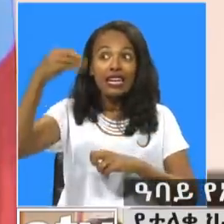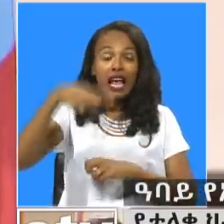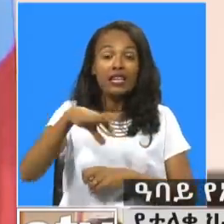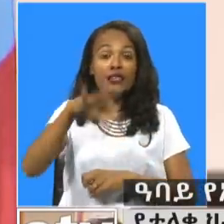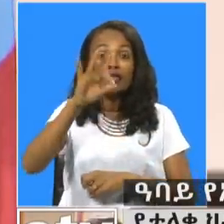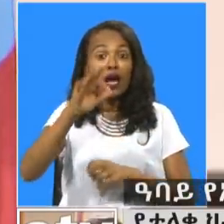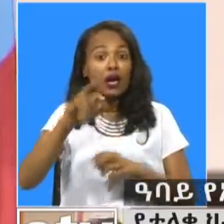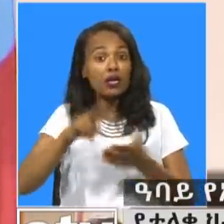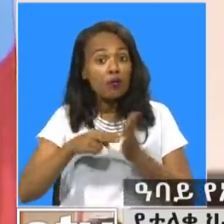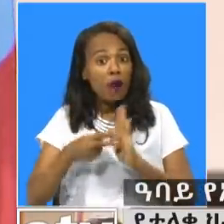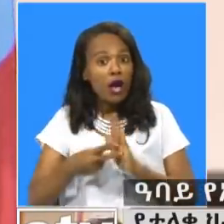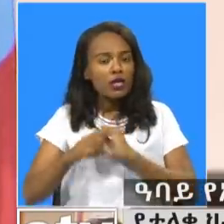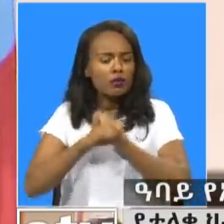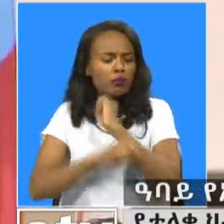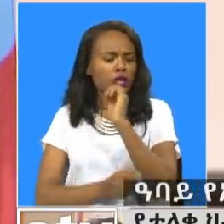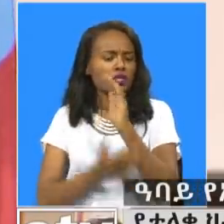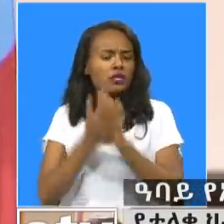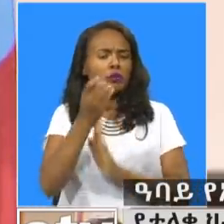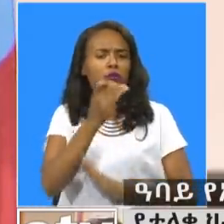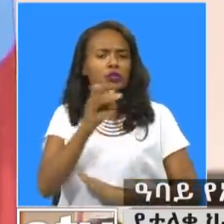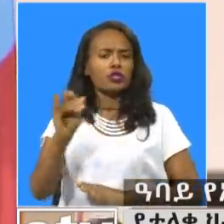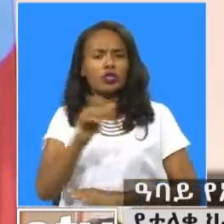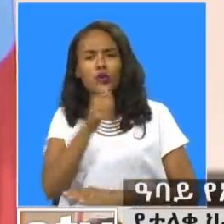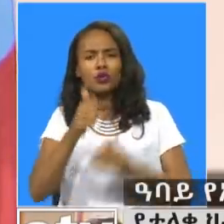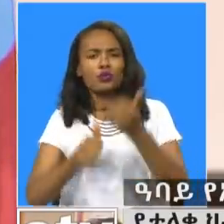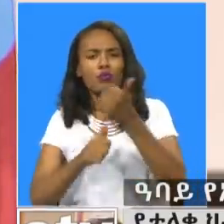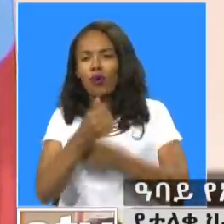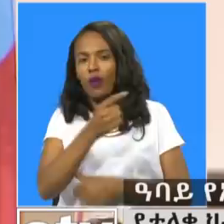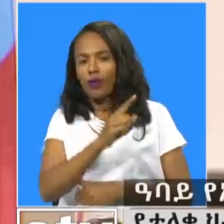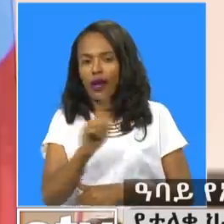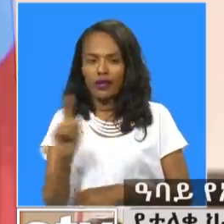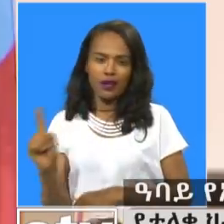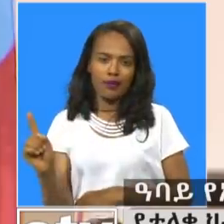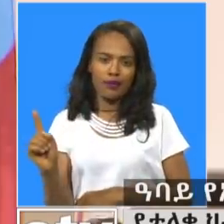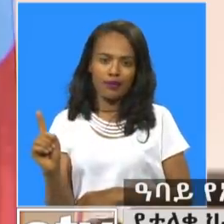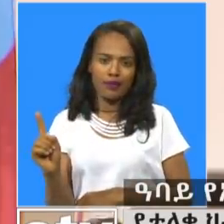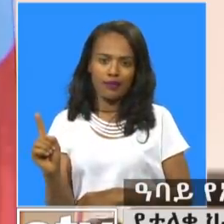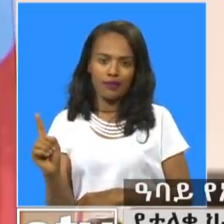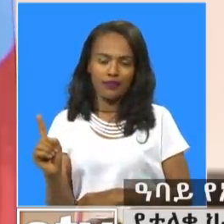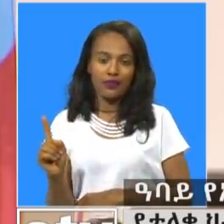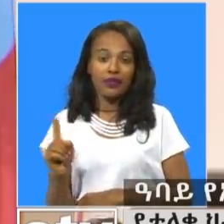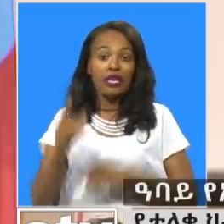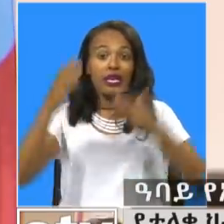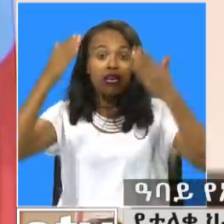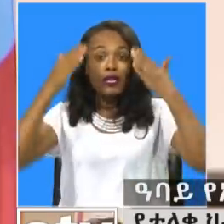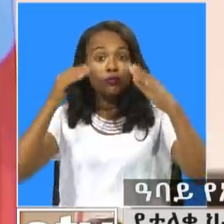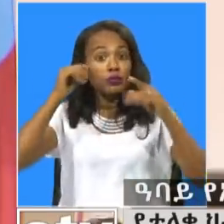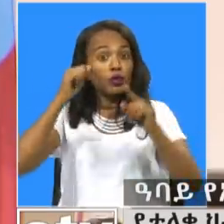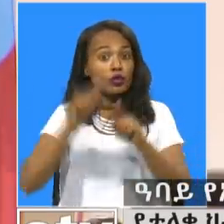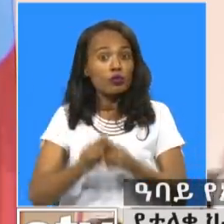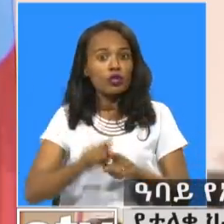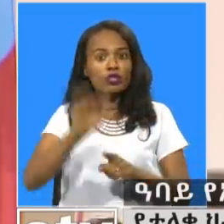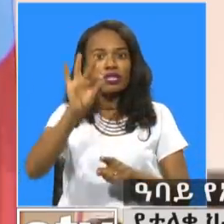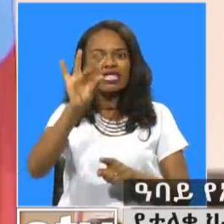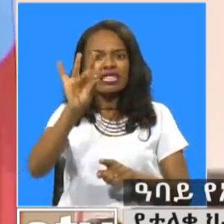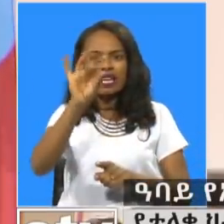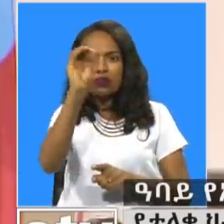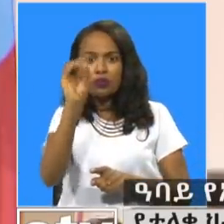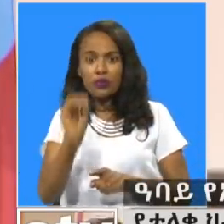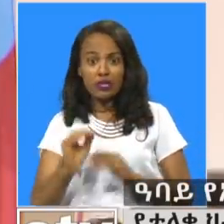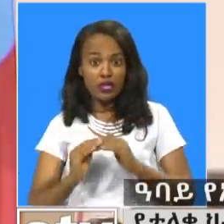እናገኝ ማለት ቤዚክ መብት እንጂ ሌሎች መጉዳት አይደለም። የግብጽ ወንድሞቻችን ከ98%